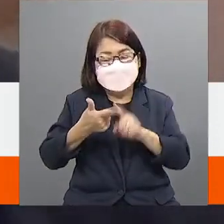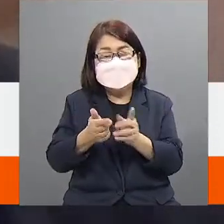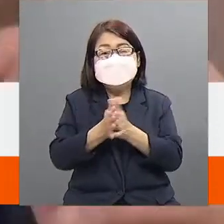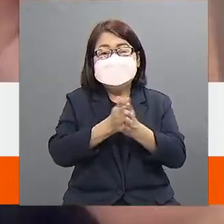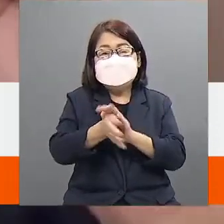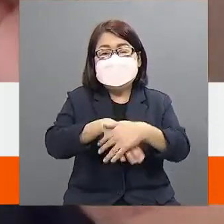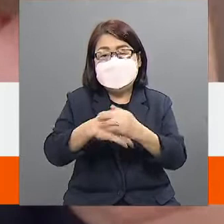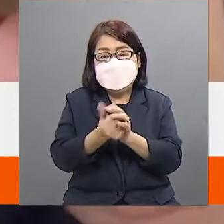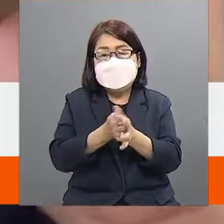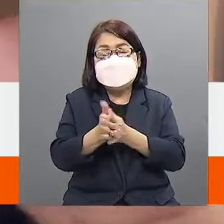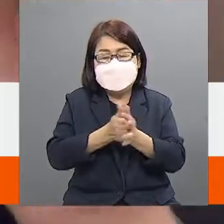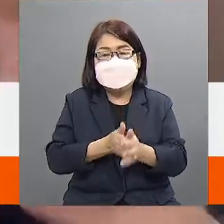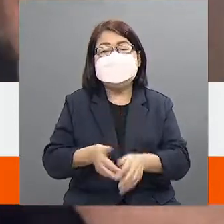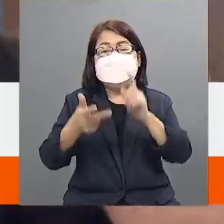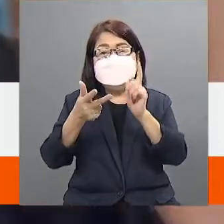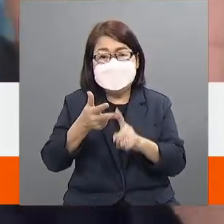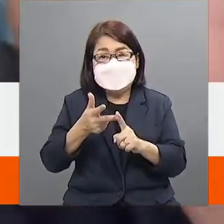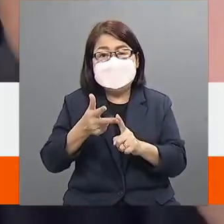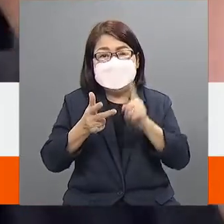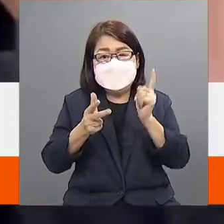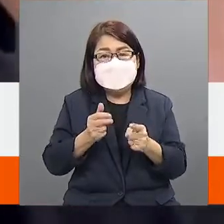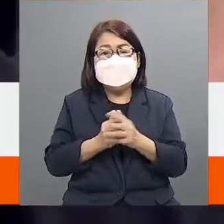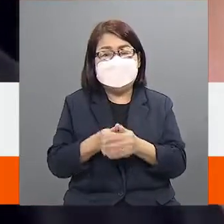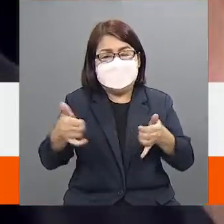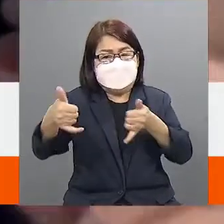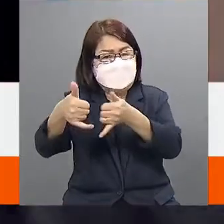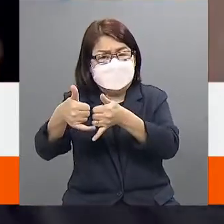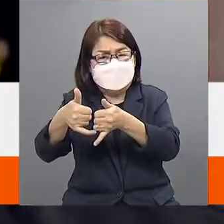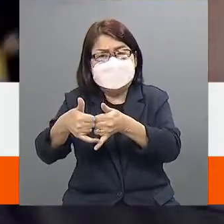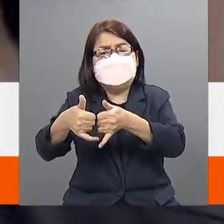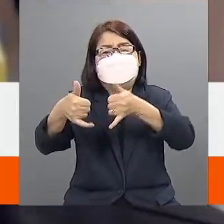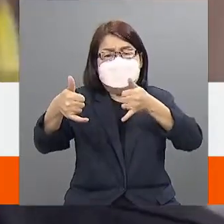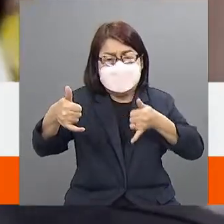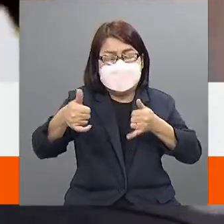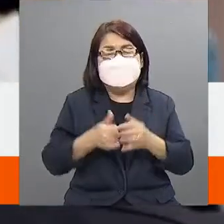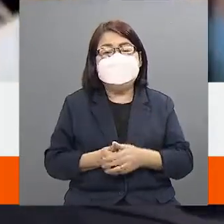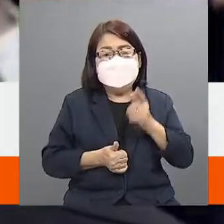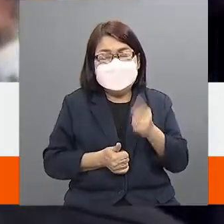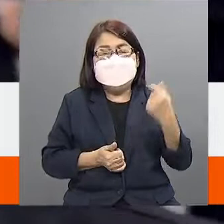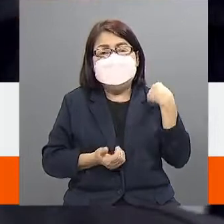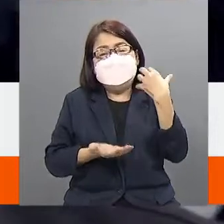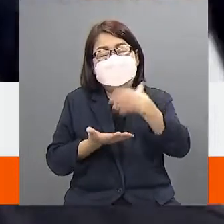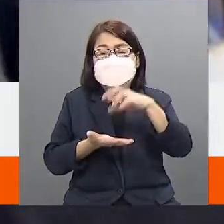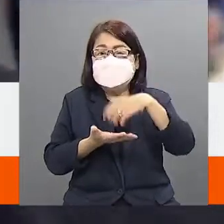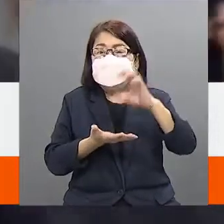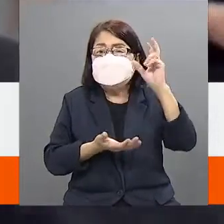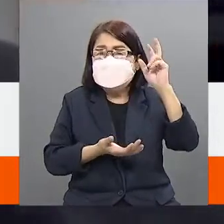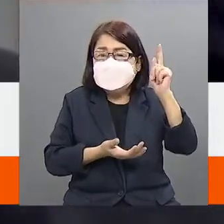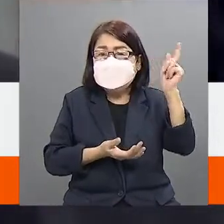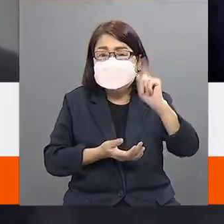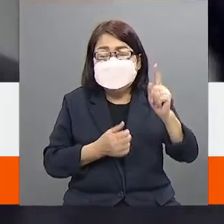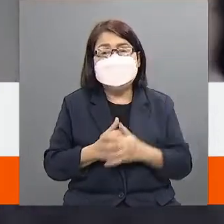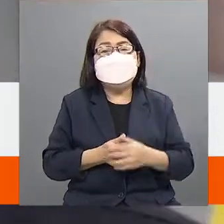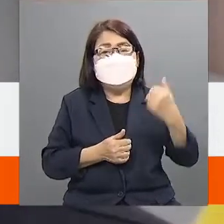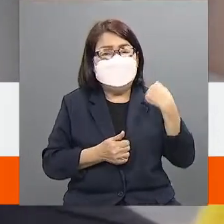าตรการในเรื่องของโซเชียลดิสแทนซิ่งนะครับแล้วก็มีการแจ้งข้อมูลเกี่ยวกับใครที่มีอาการเจ็บไข้ได้ป่วยไม่สบ